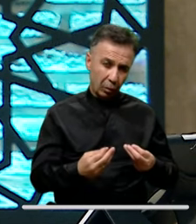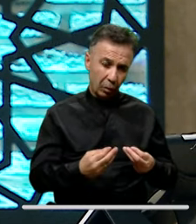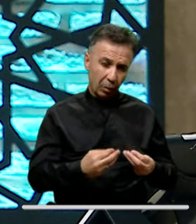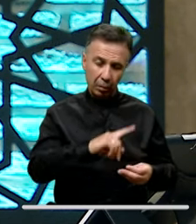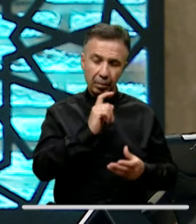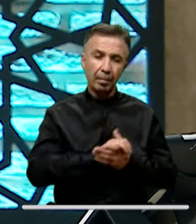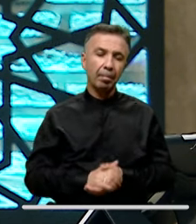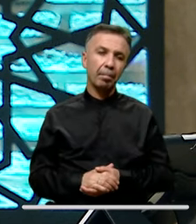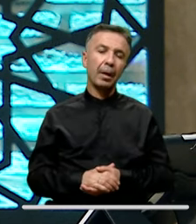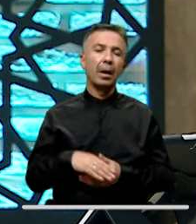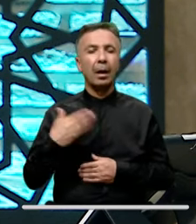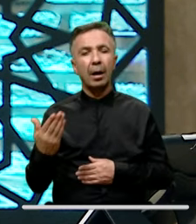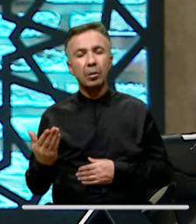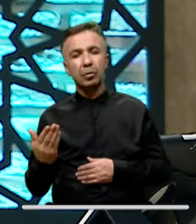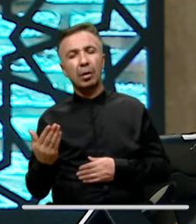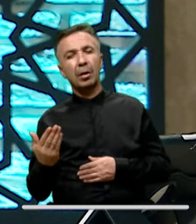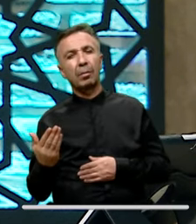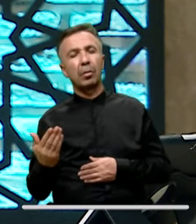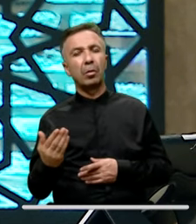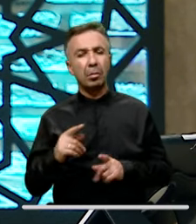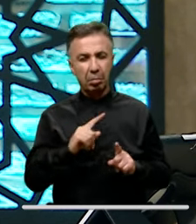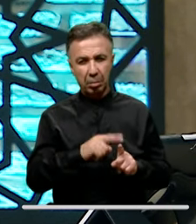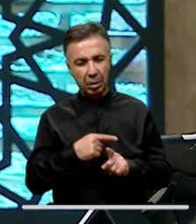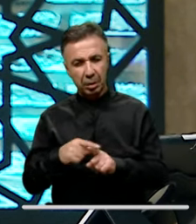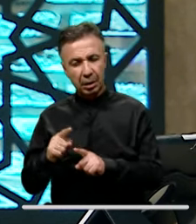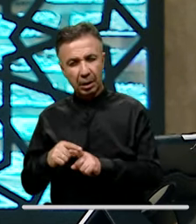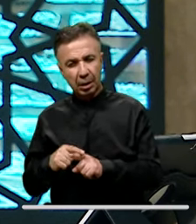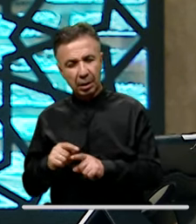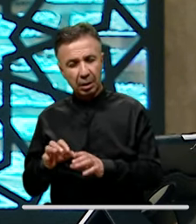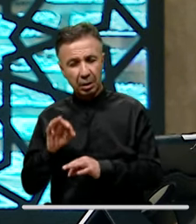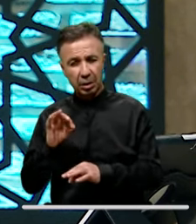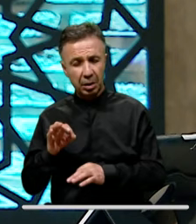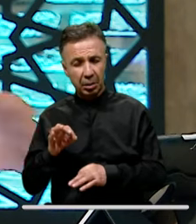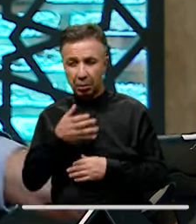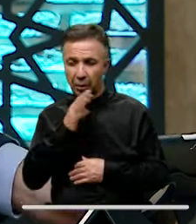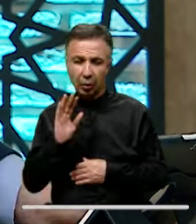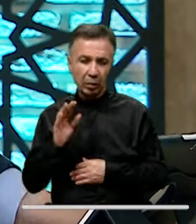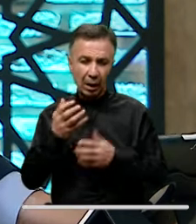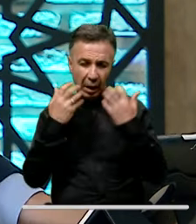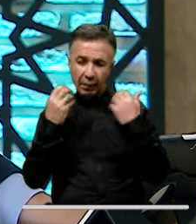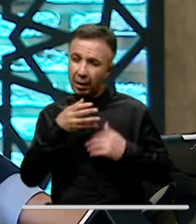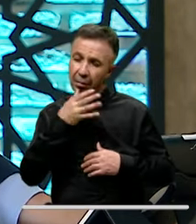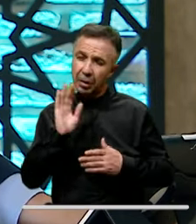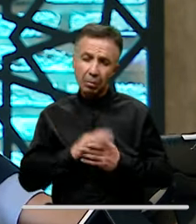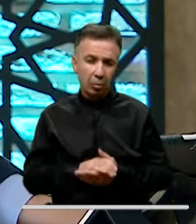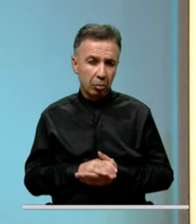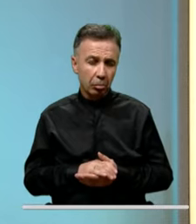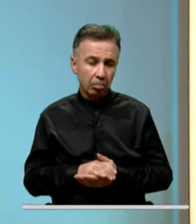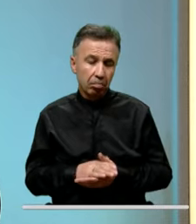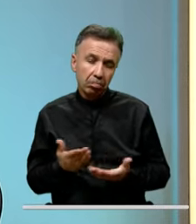işte kurbanın diğer hissedarları belli değil. Bu bizim için bir sıkıntı oluşturur mu? Hayvan belli değil. Şöyle genel bir cevap versek